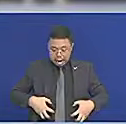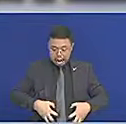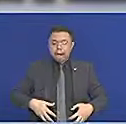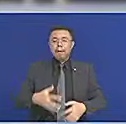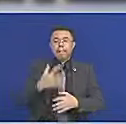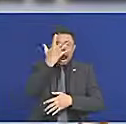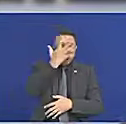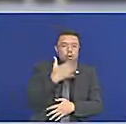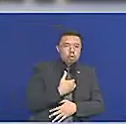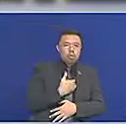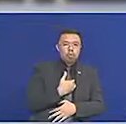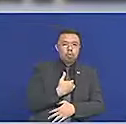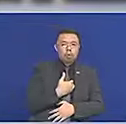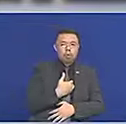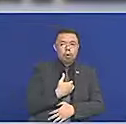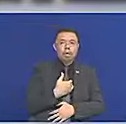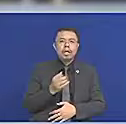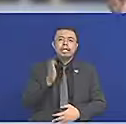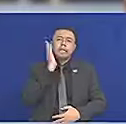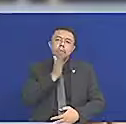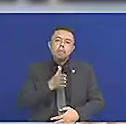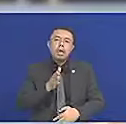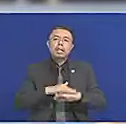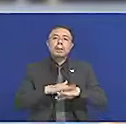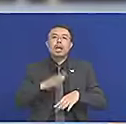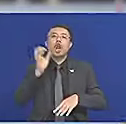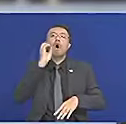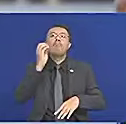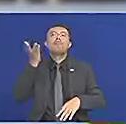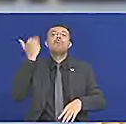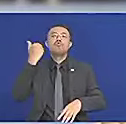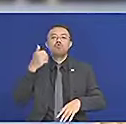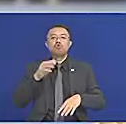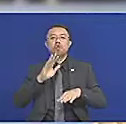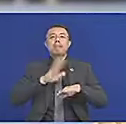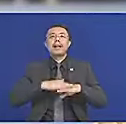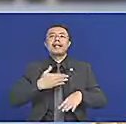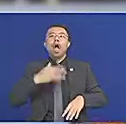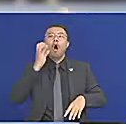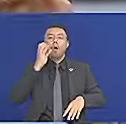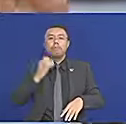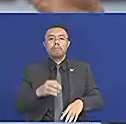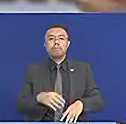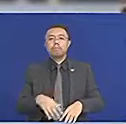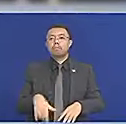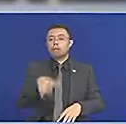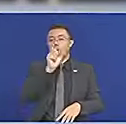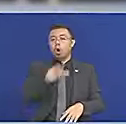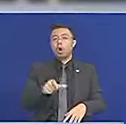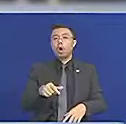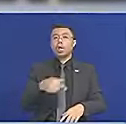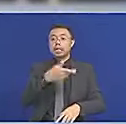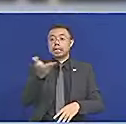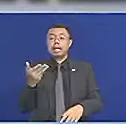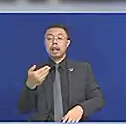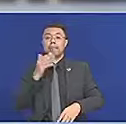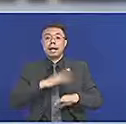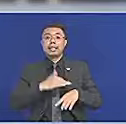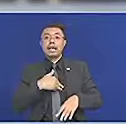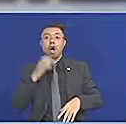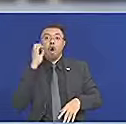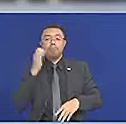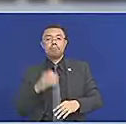saya malu. Walaupun saya masih muda saya dipanggil om waktu om. Jadi orang situ kalau manggil saya